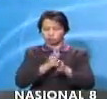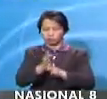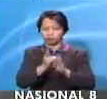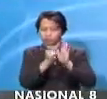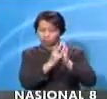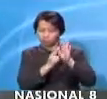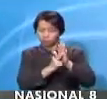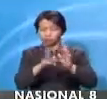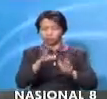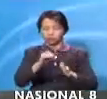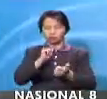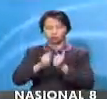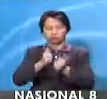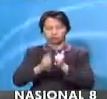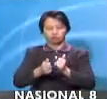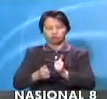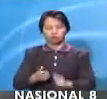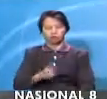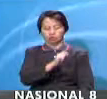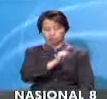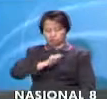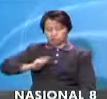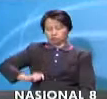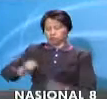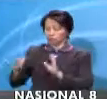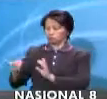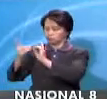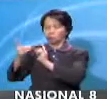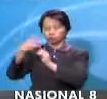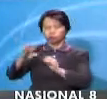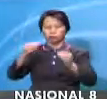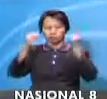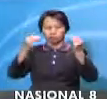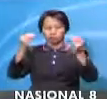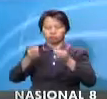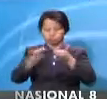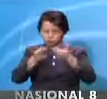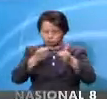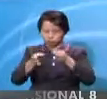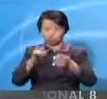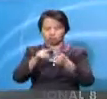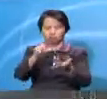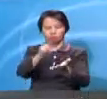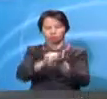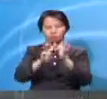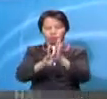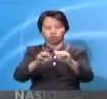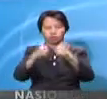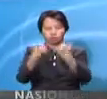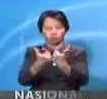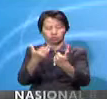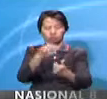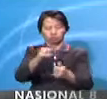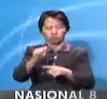perundangan dan juga Sugan tungku Imron ditemui selepas majelis penerangan kepada wakil persatuan sukan